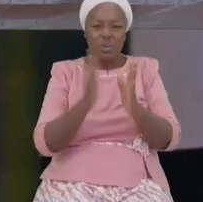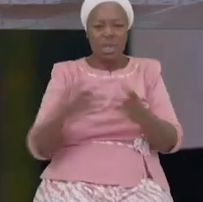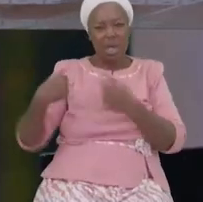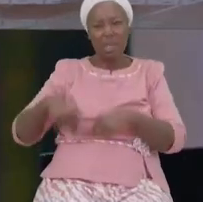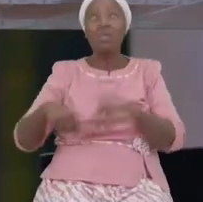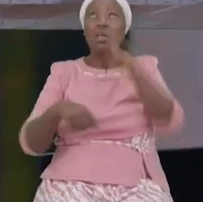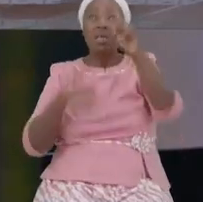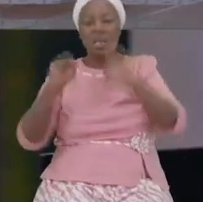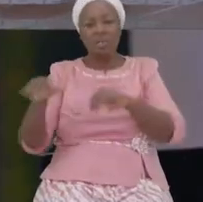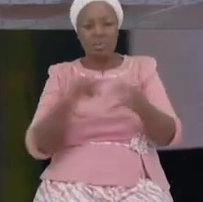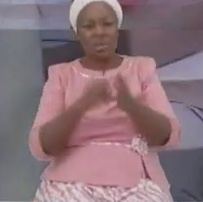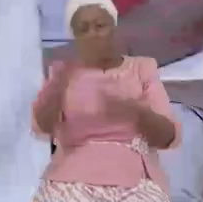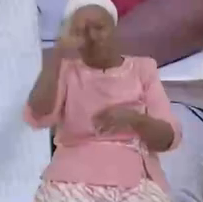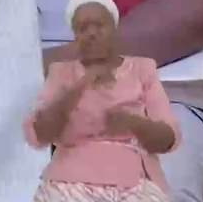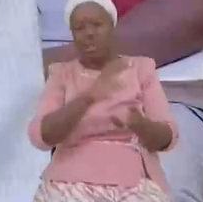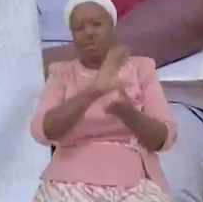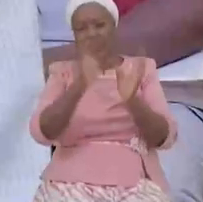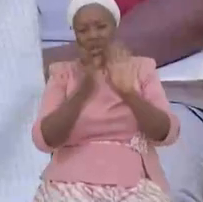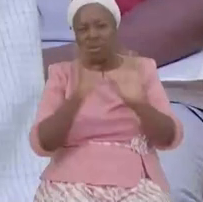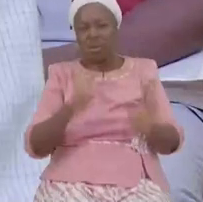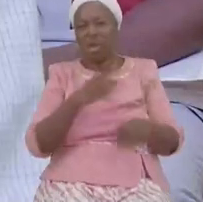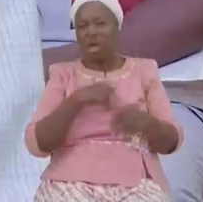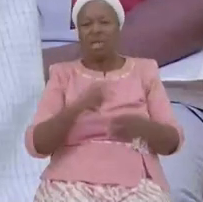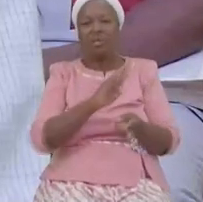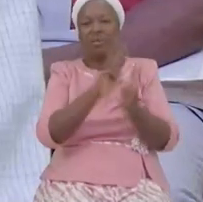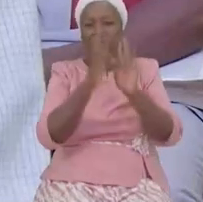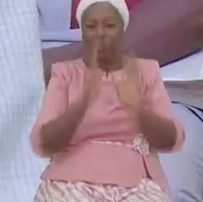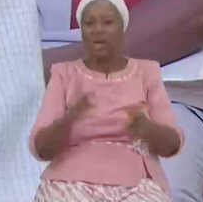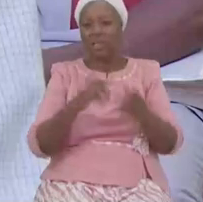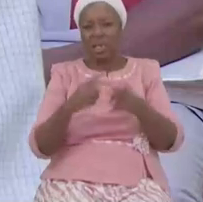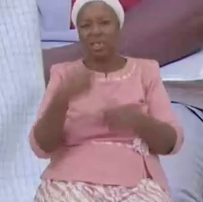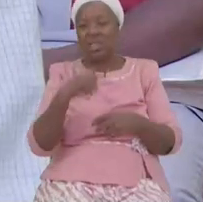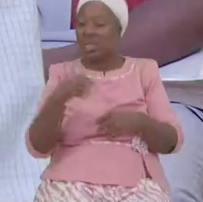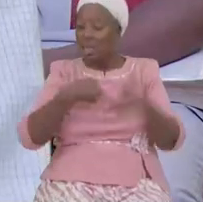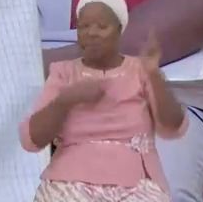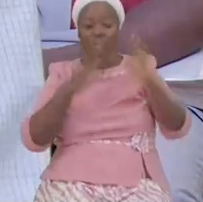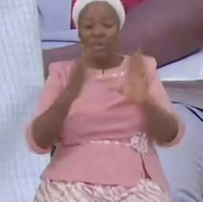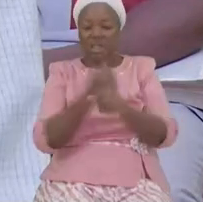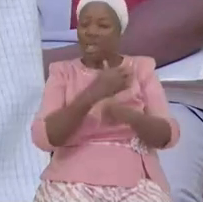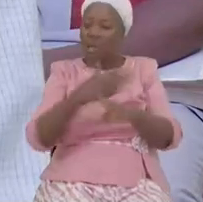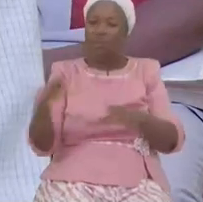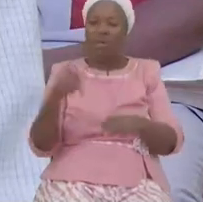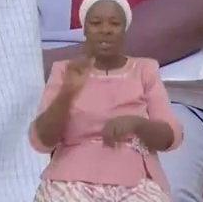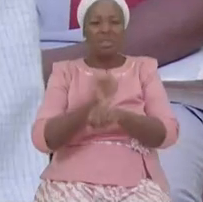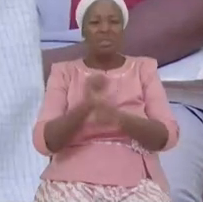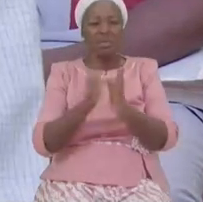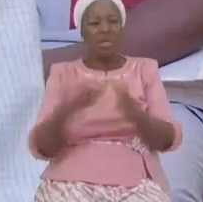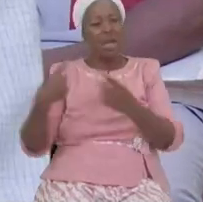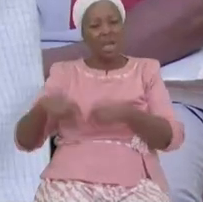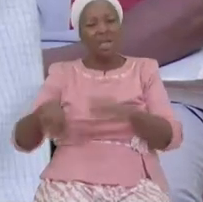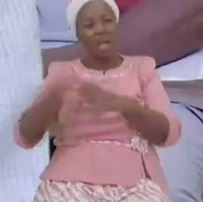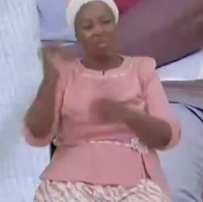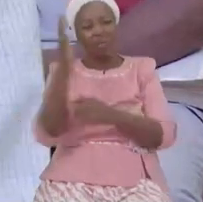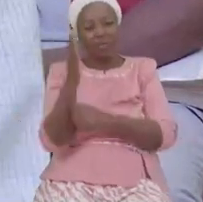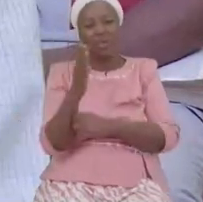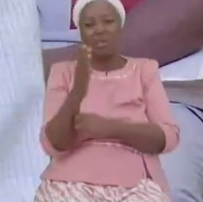le Rédempteur. Et il dit, je vais ôter le cœur de pierre de votre corps, frères